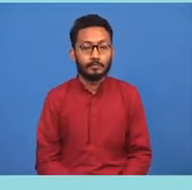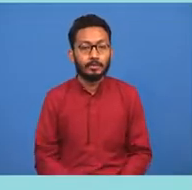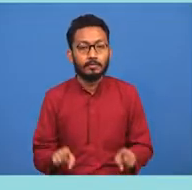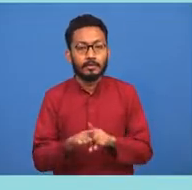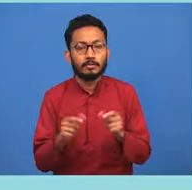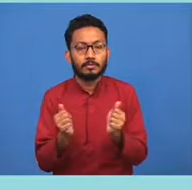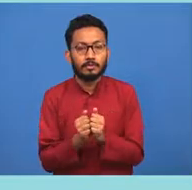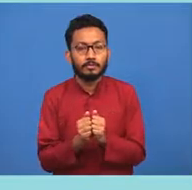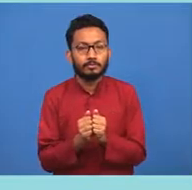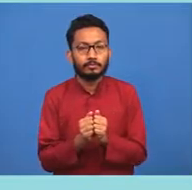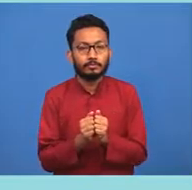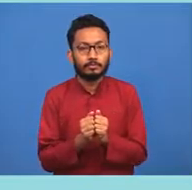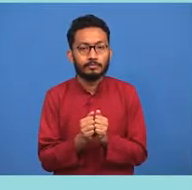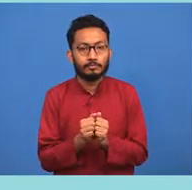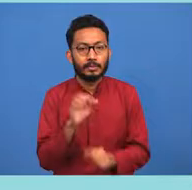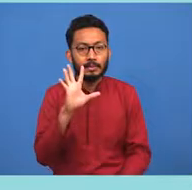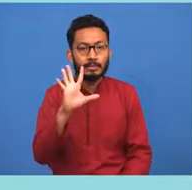bersamaan dengan